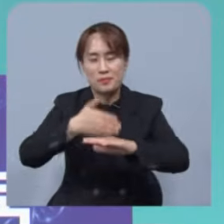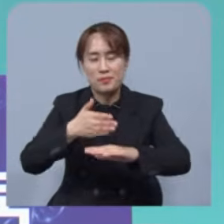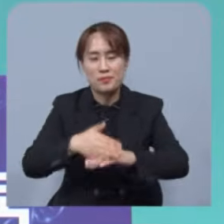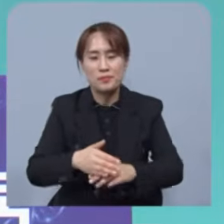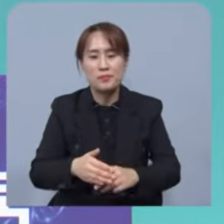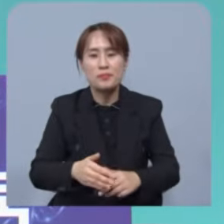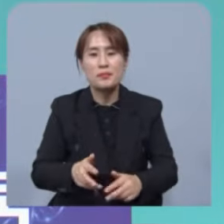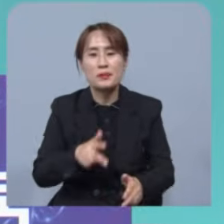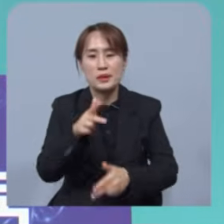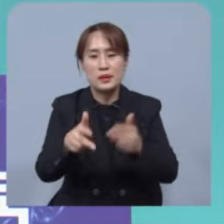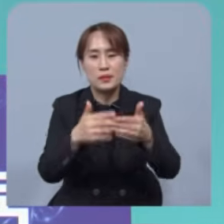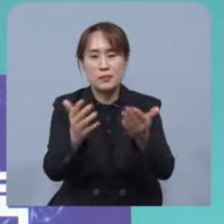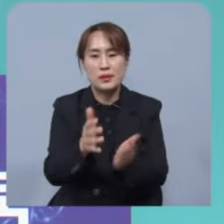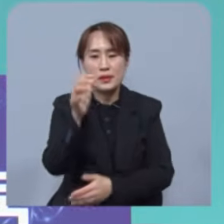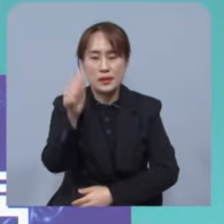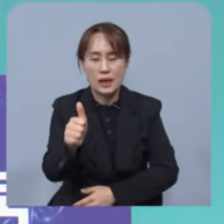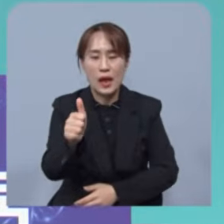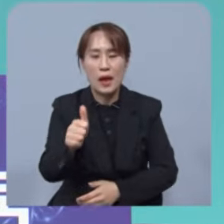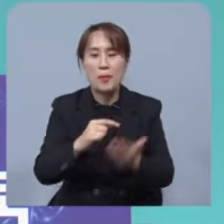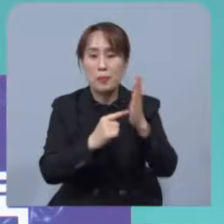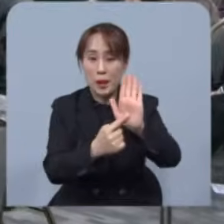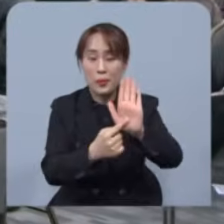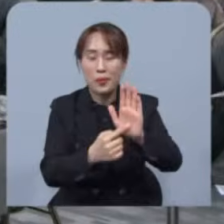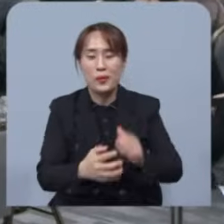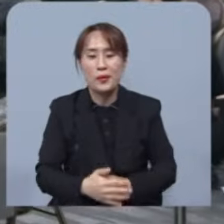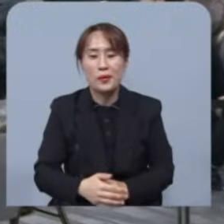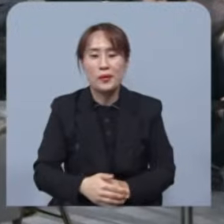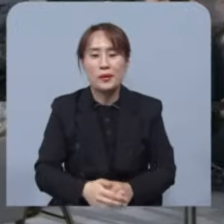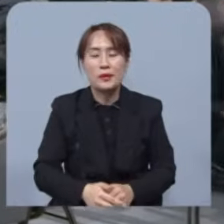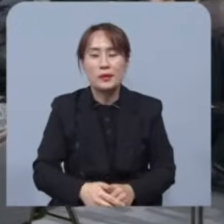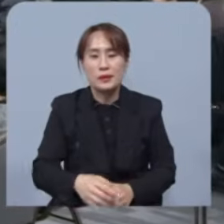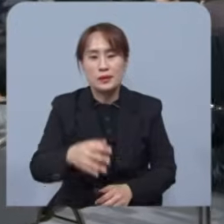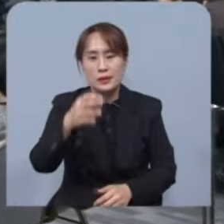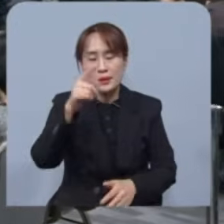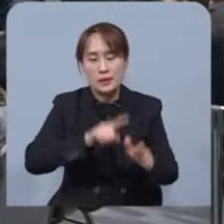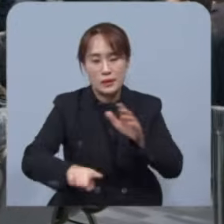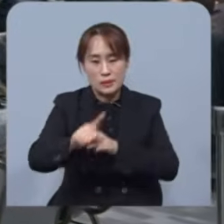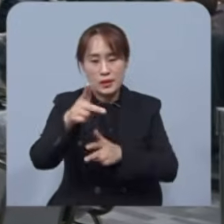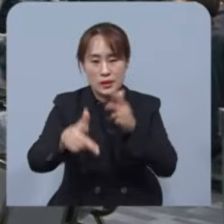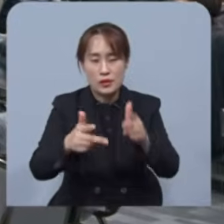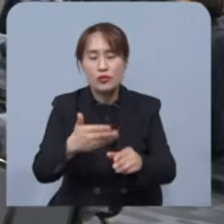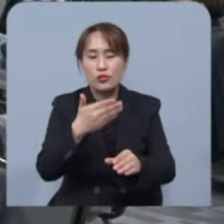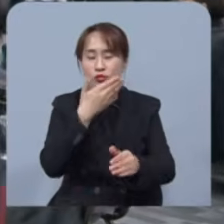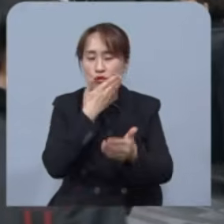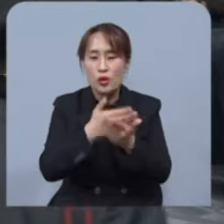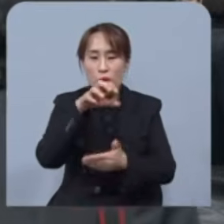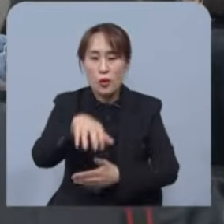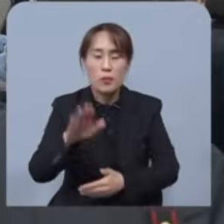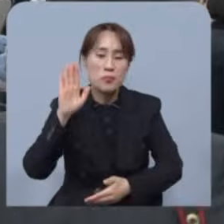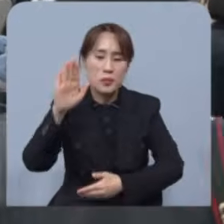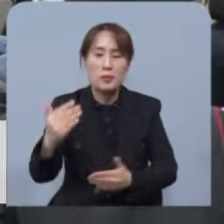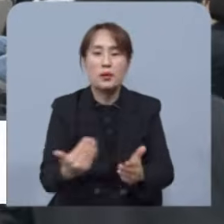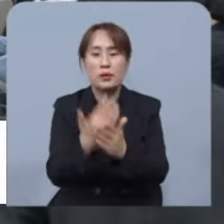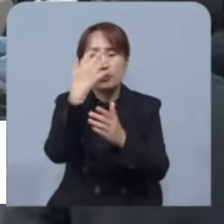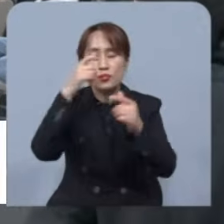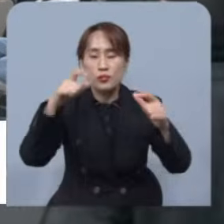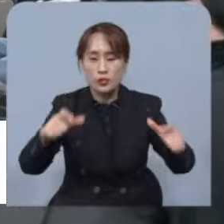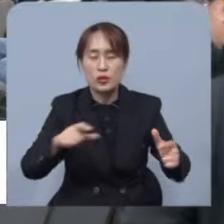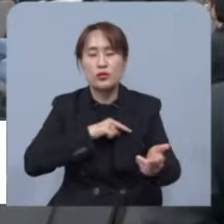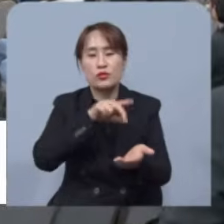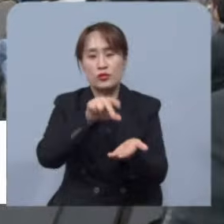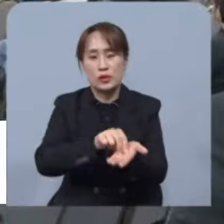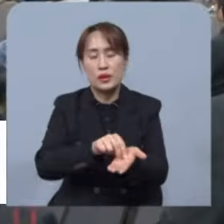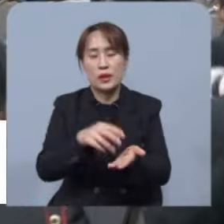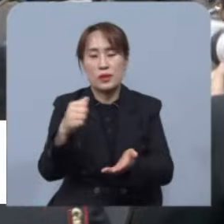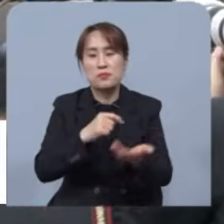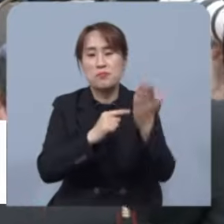감사합니다. 산업통상부 장관님 차례입니다. 첨단 기술 산업의 삼각벨트, 미래로 도약하는 충북이라는